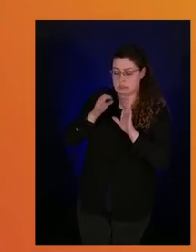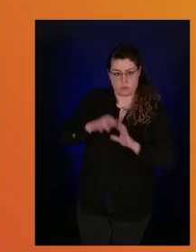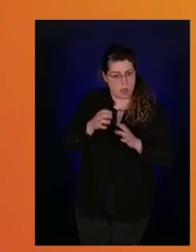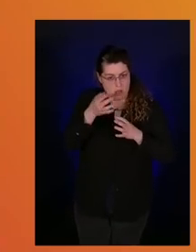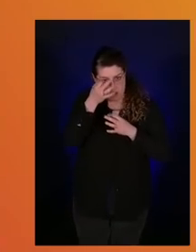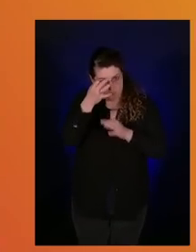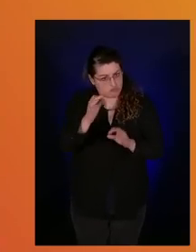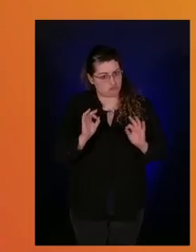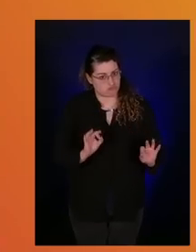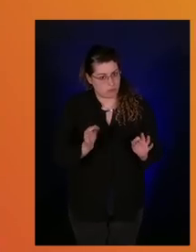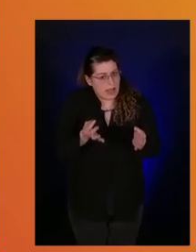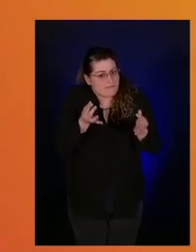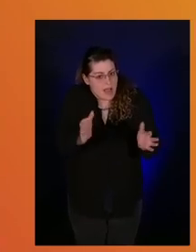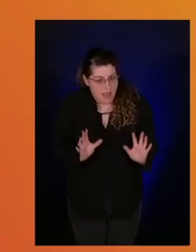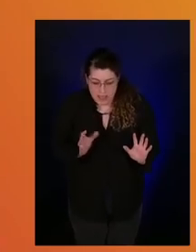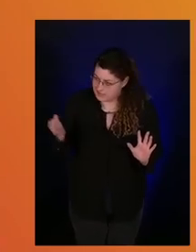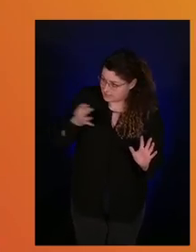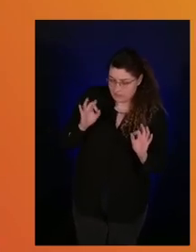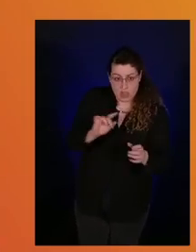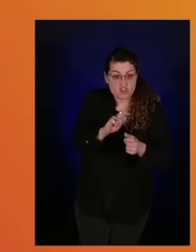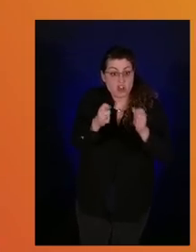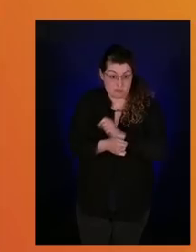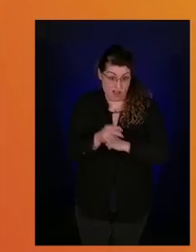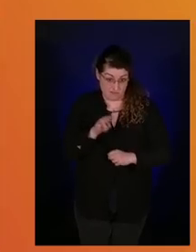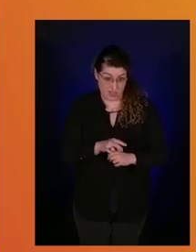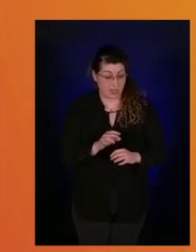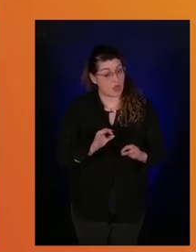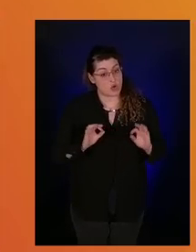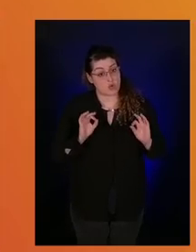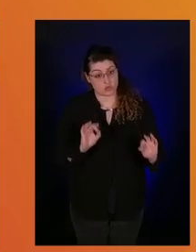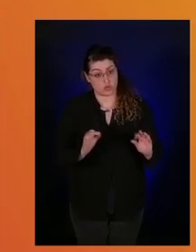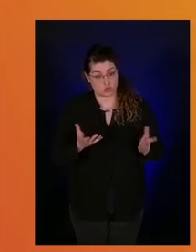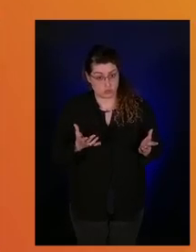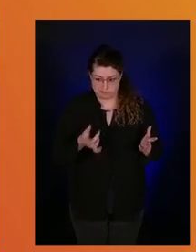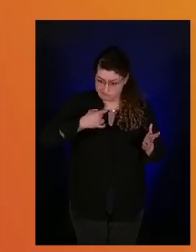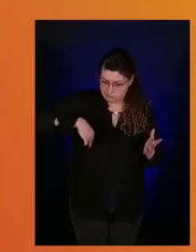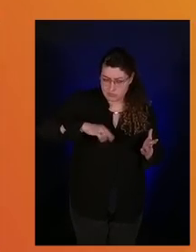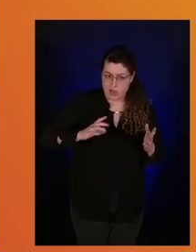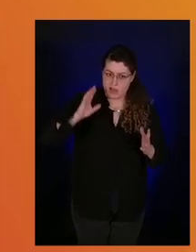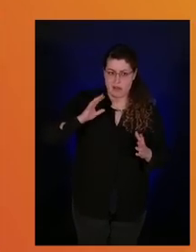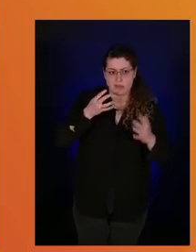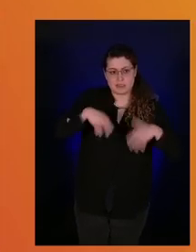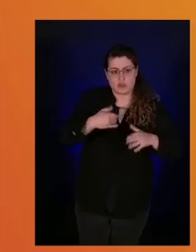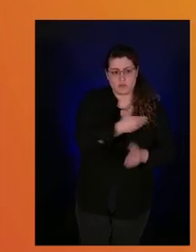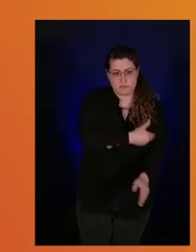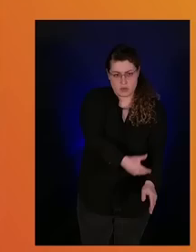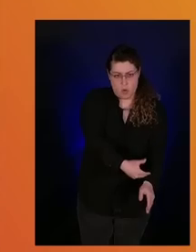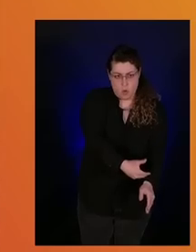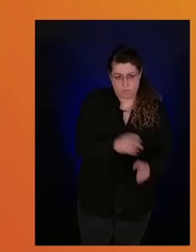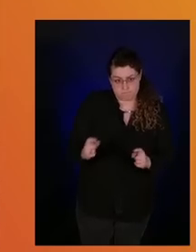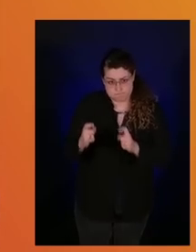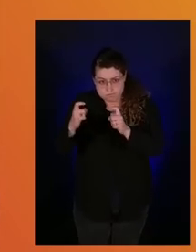finesse. Un changement en réalité, puisque oui, nous sommes passés de 19 700 000 à